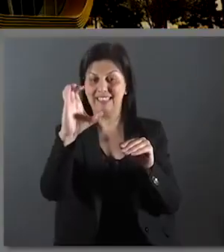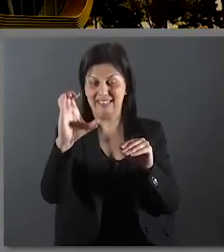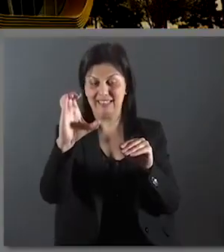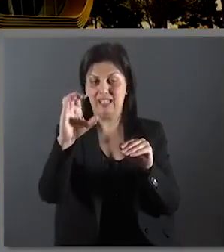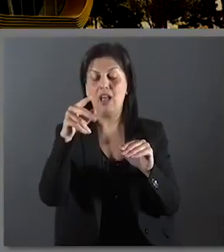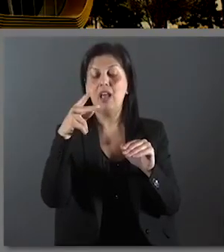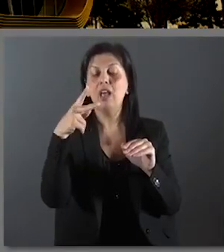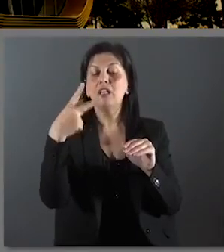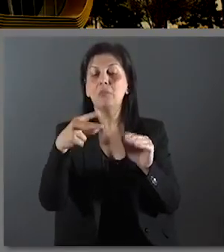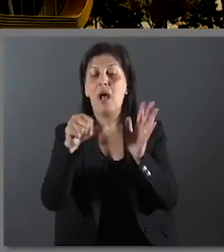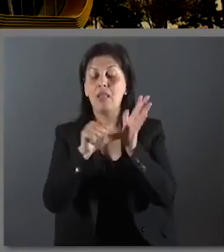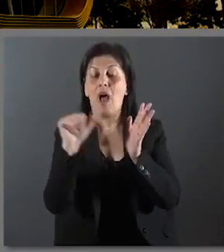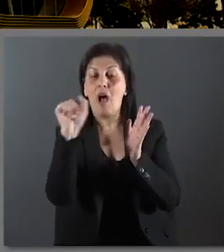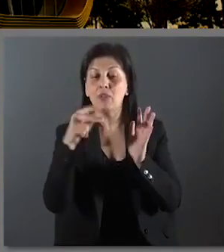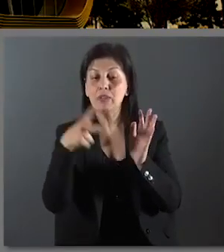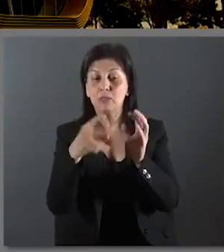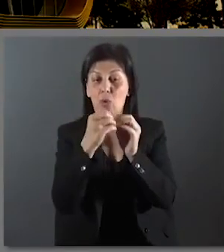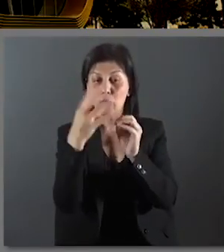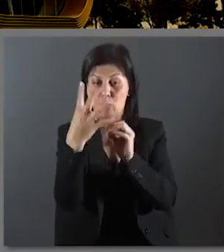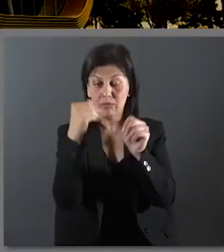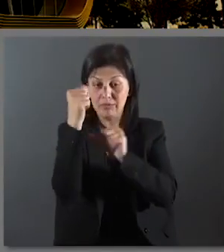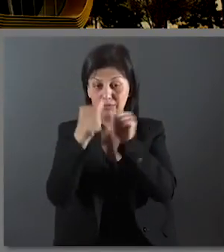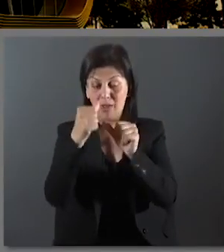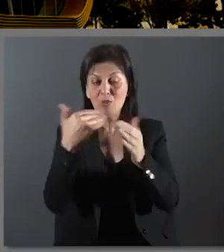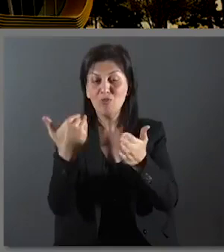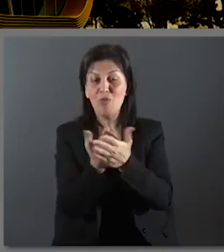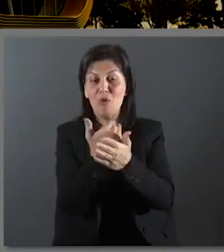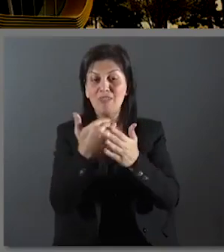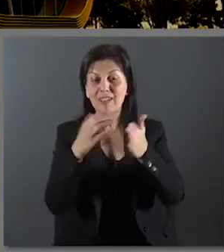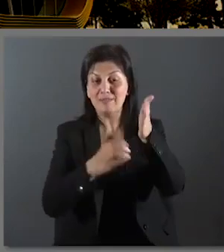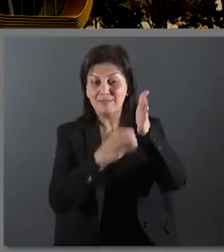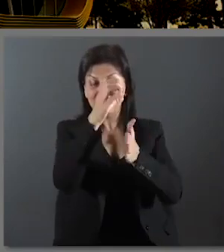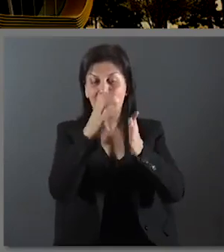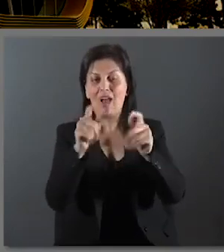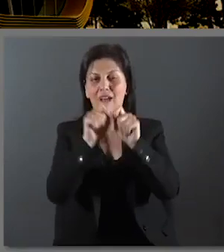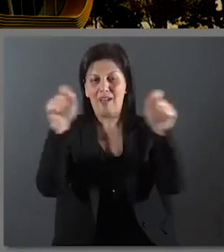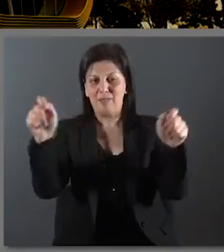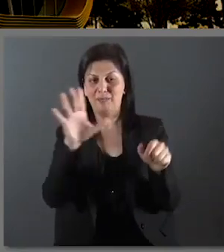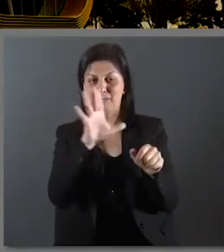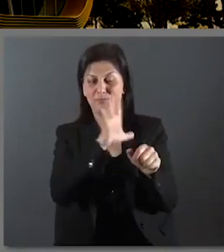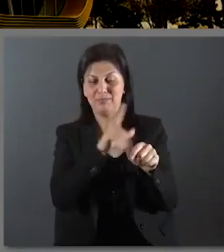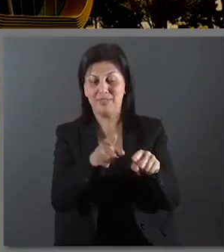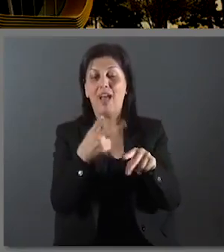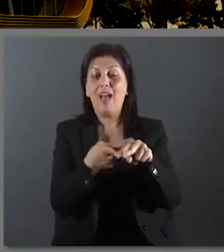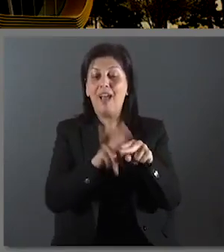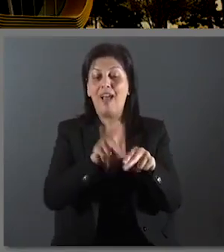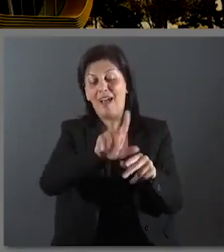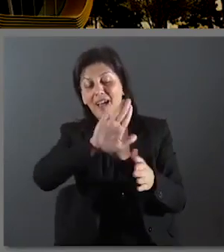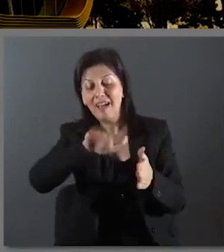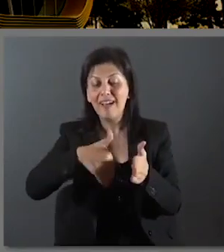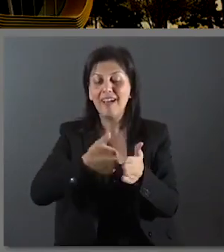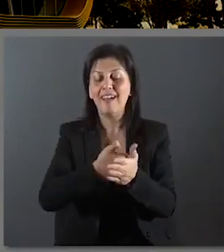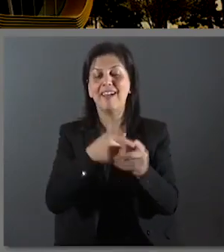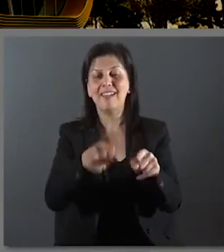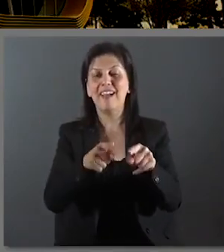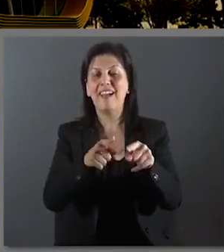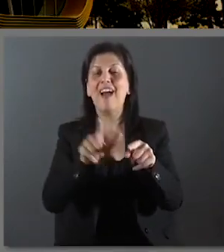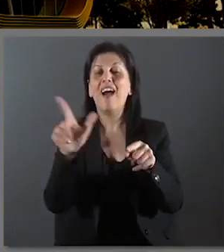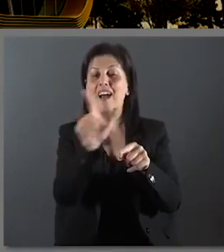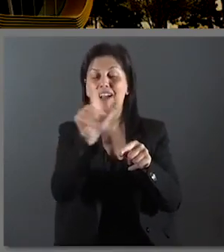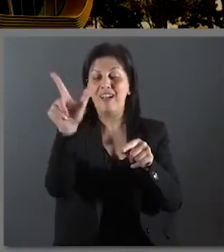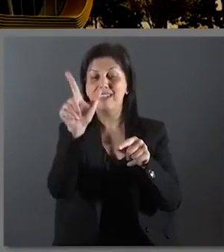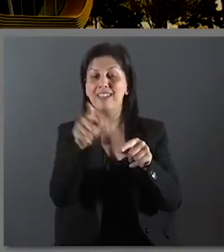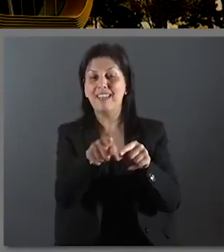26 avqust 2014-cü ildə yeni binanın təntənəli açılışı olub. Artıq o gündən Xalça